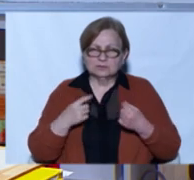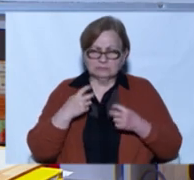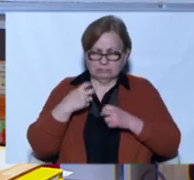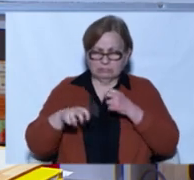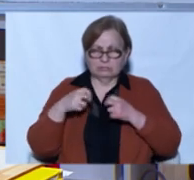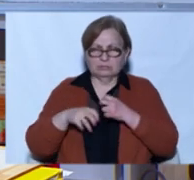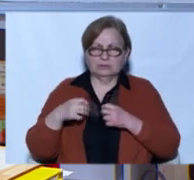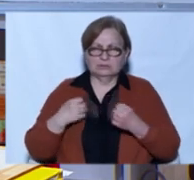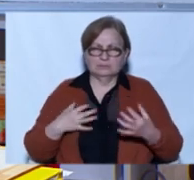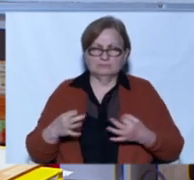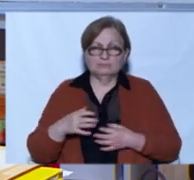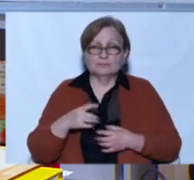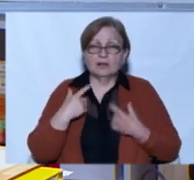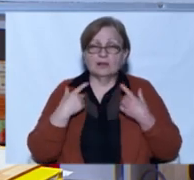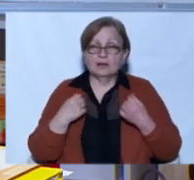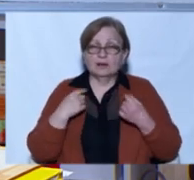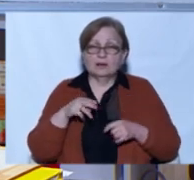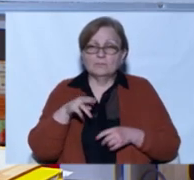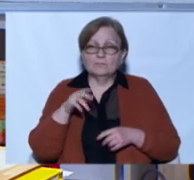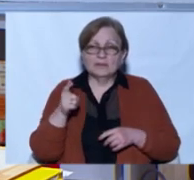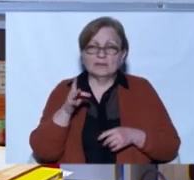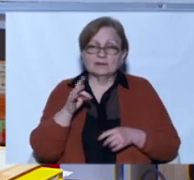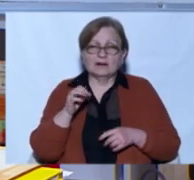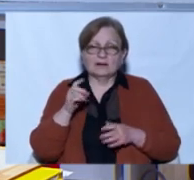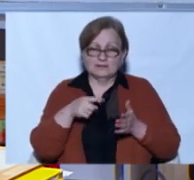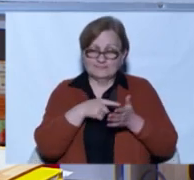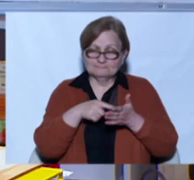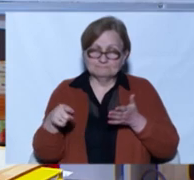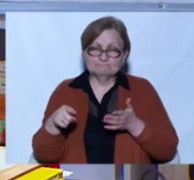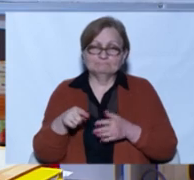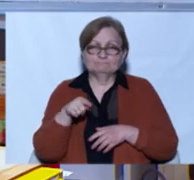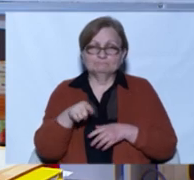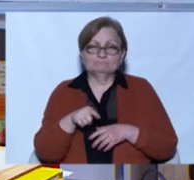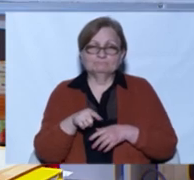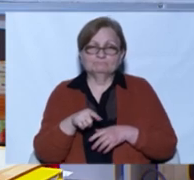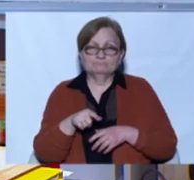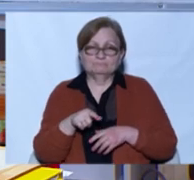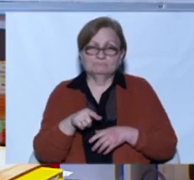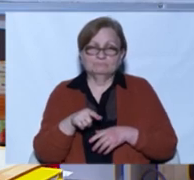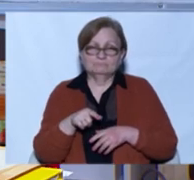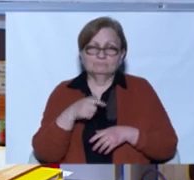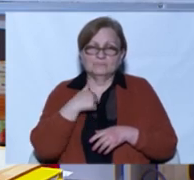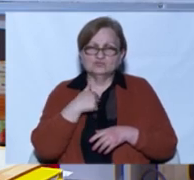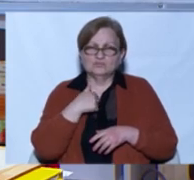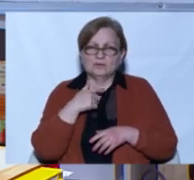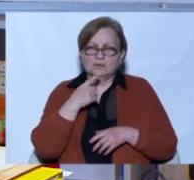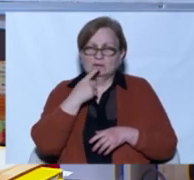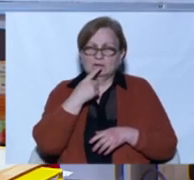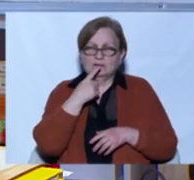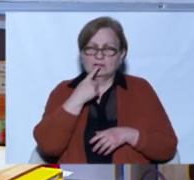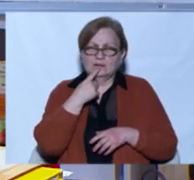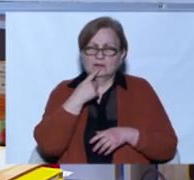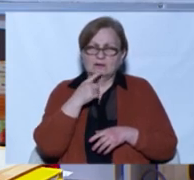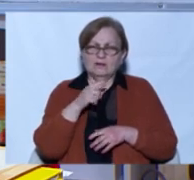შემოხეოდა. პერანგი. გავხაზავ ამ სიტყვას. ისე ენაში ხშირად უცხო